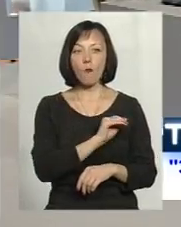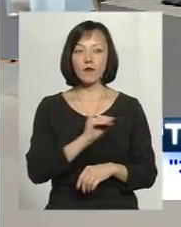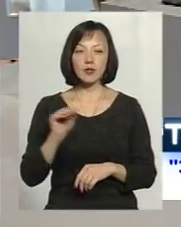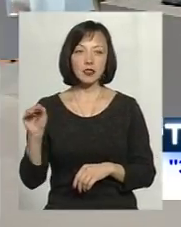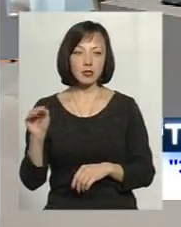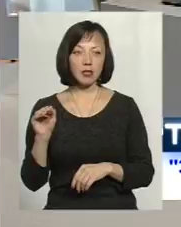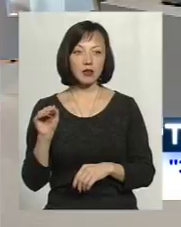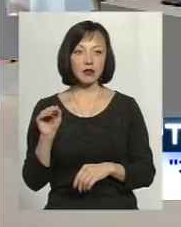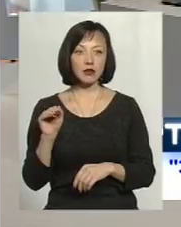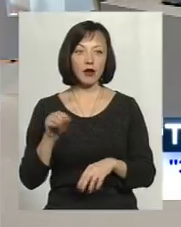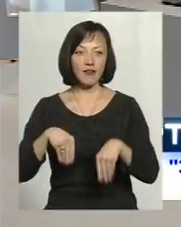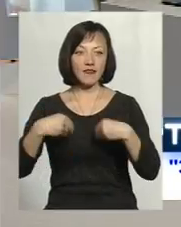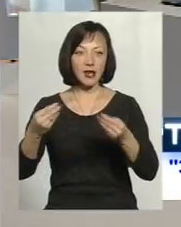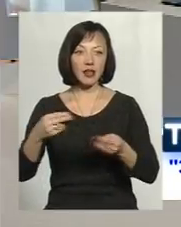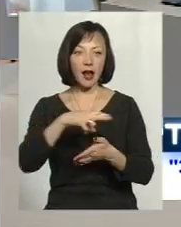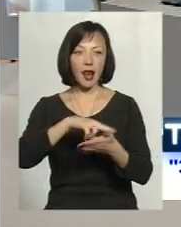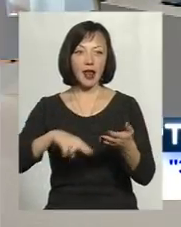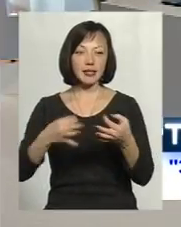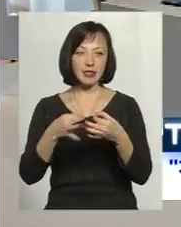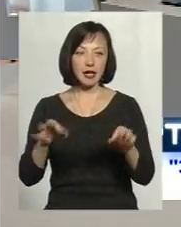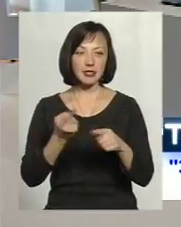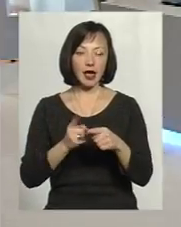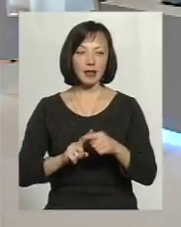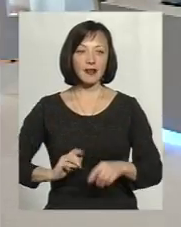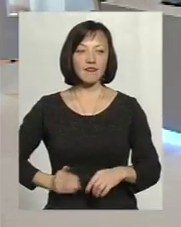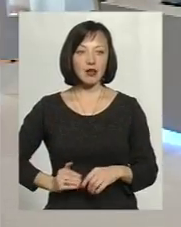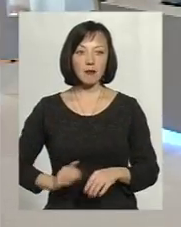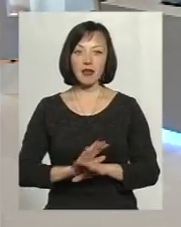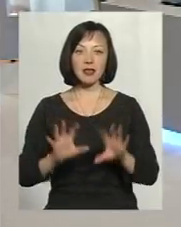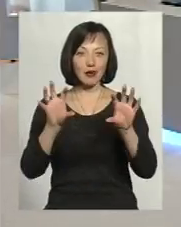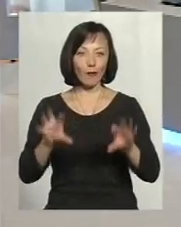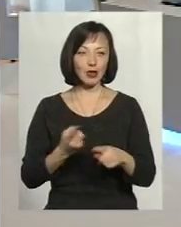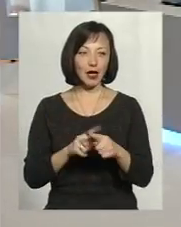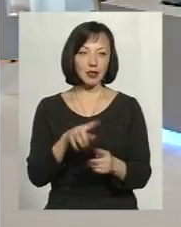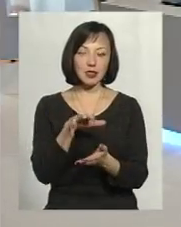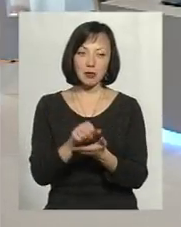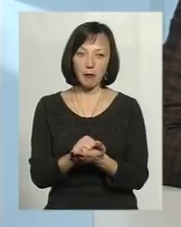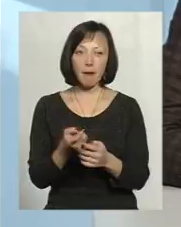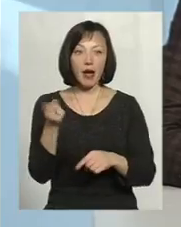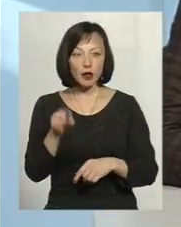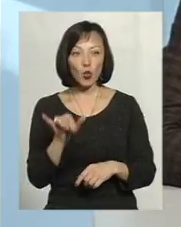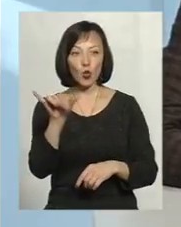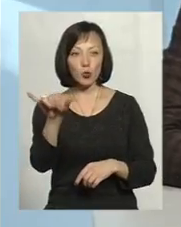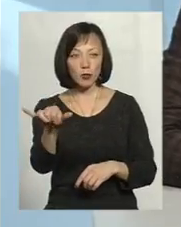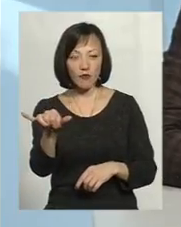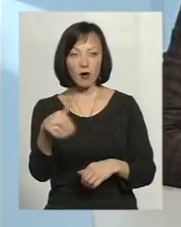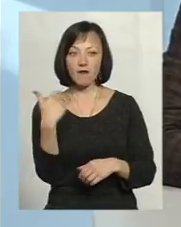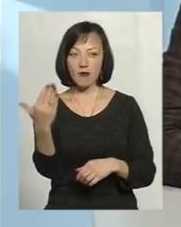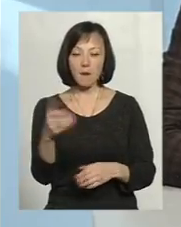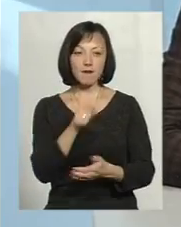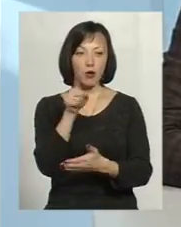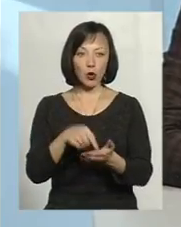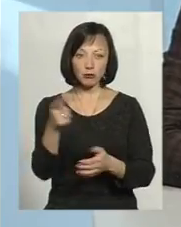выданы лицензии этим фирмам, которые там незаконно этим занимаются. Поэтому у меня к вам вопрос. Намерены ли